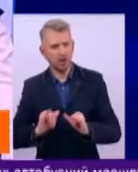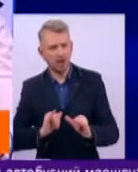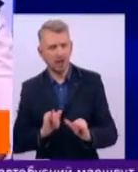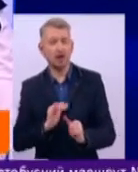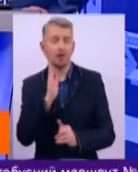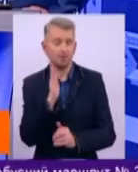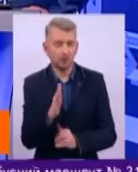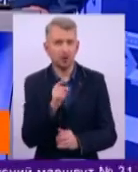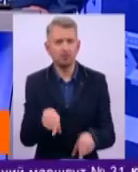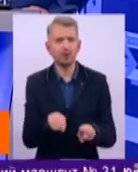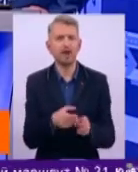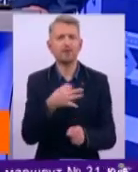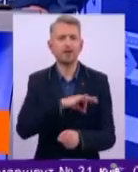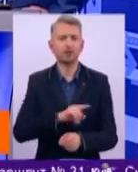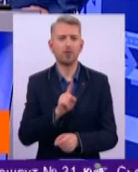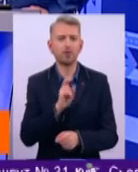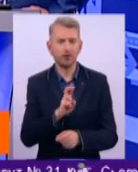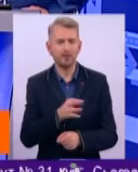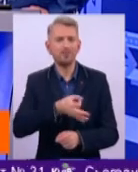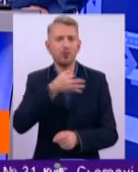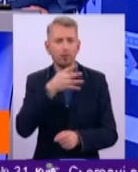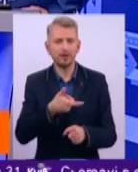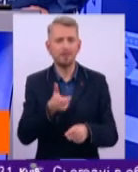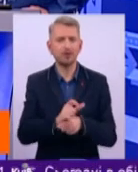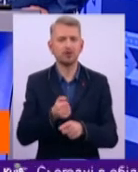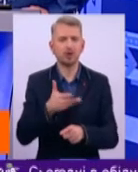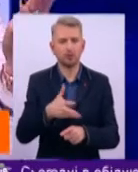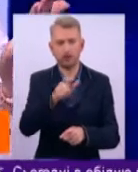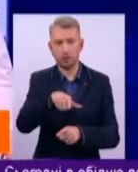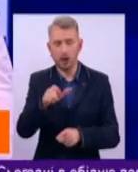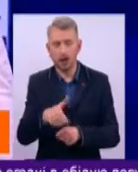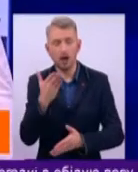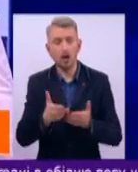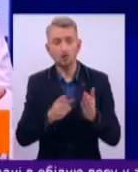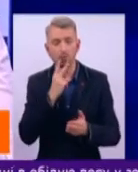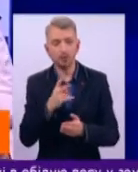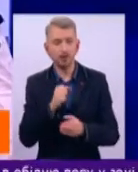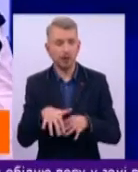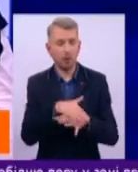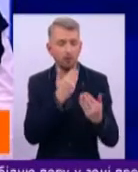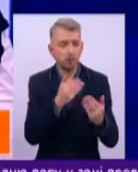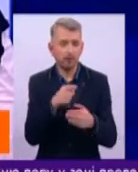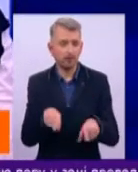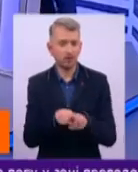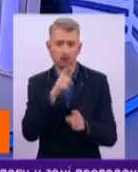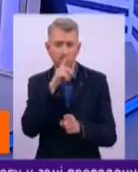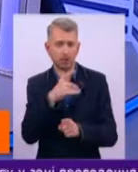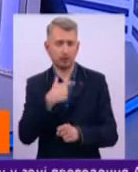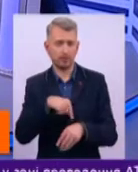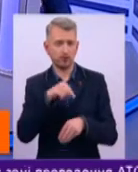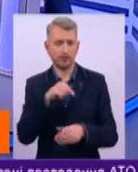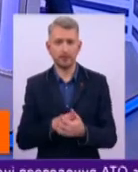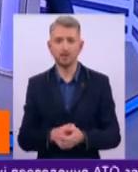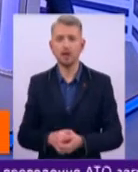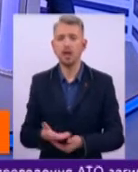буде. Йому так вигідно для того, щоб сподобатися більшій кількості електорату. А якщо подивитись на соціологію, він себе і так непогано почуває. Доєднується